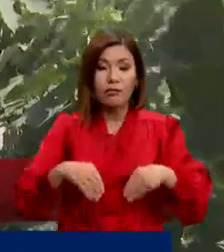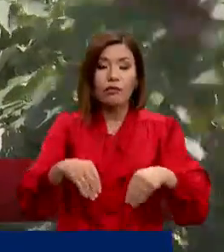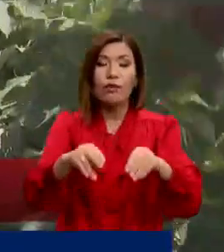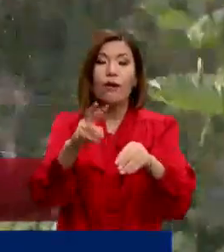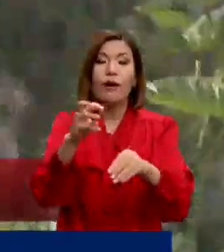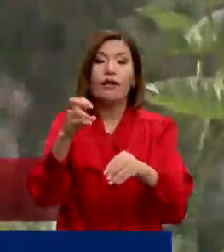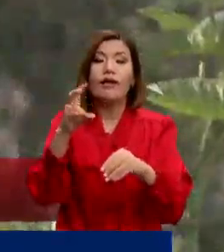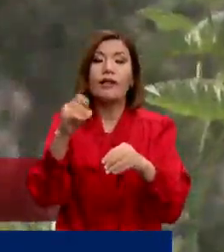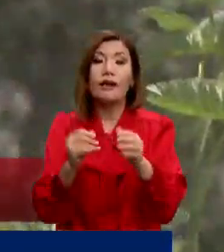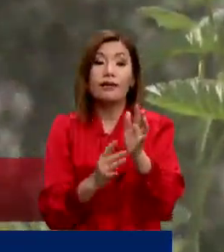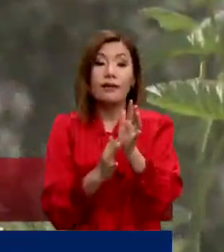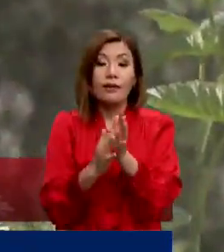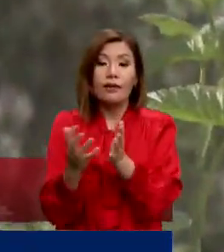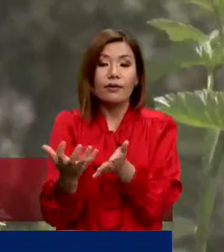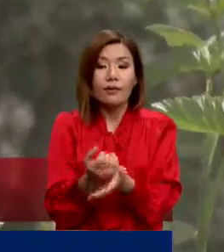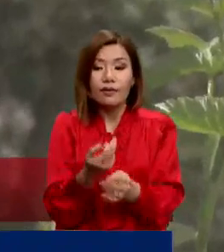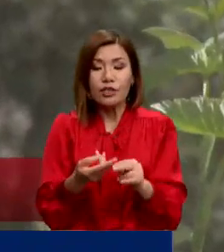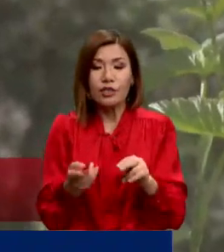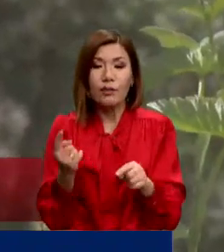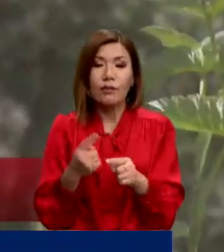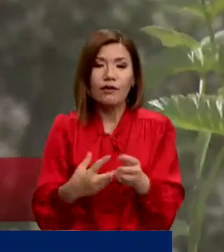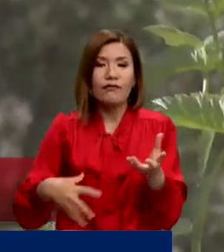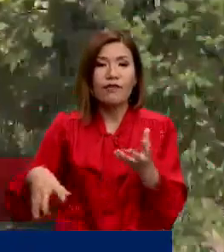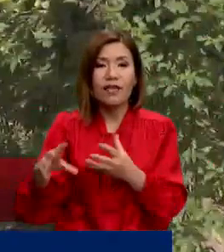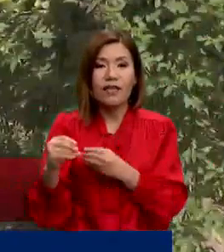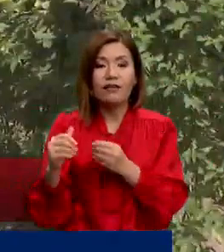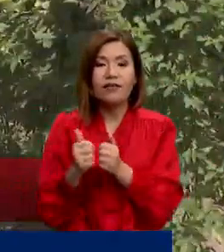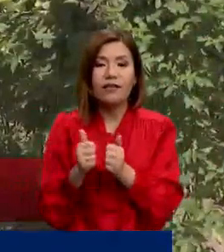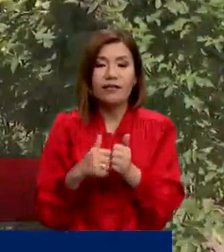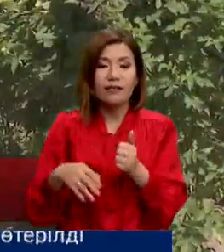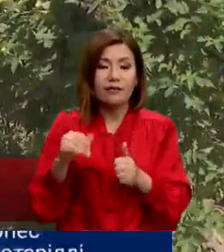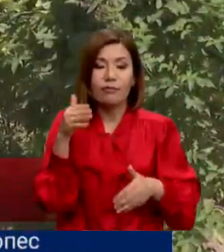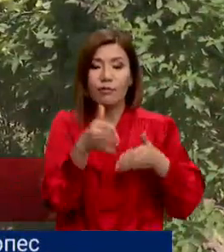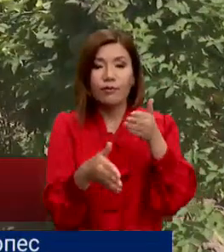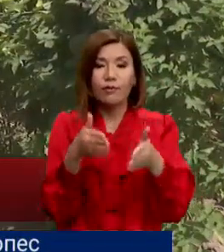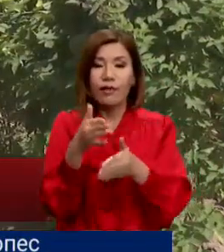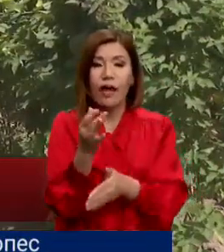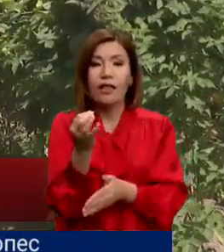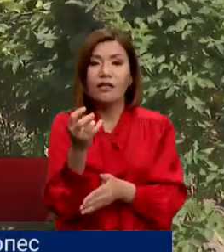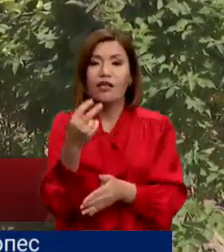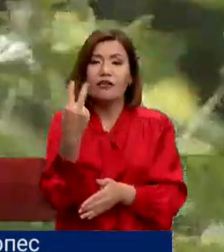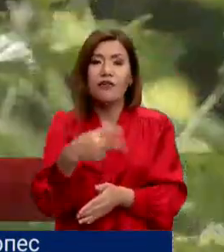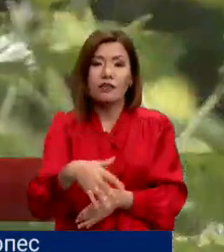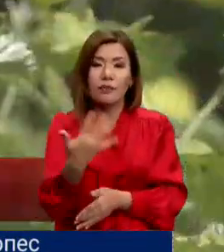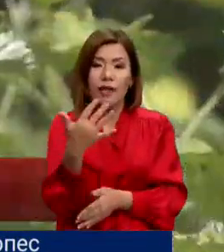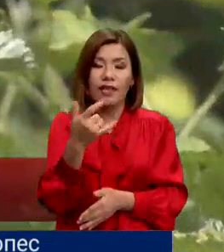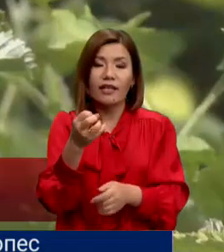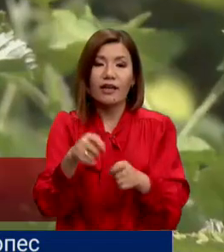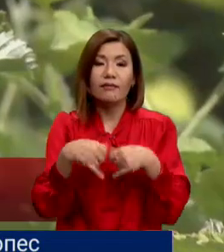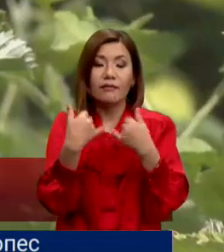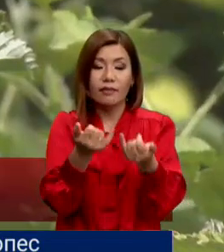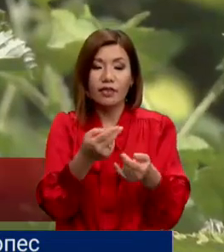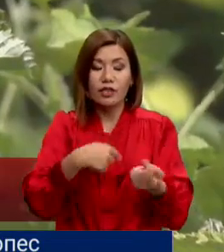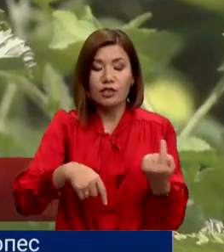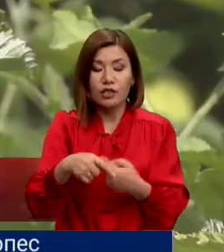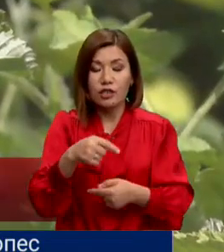малину. Глядя на успешное дело соседей, подключились почти все сельчане. Теперь здесь под алую ягоду отданы 25 гектаров, и малиновый бизнес